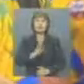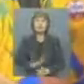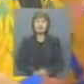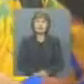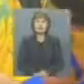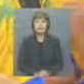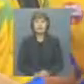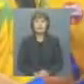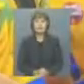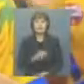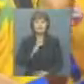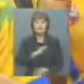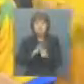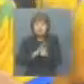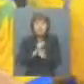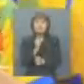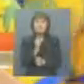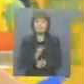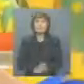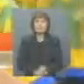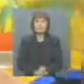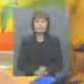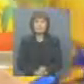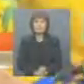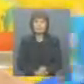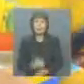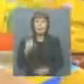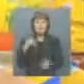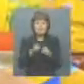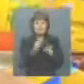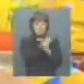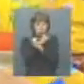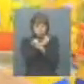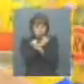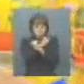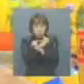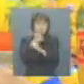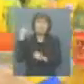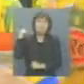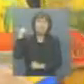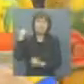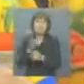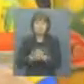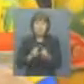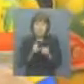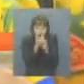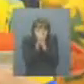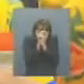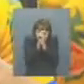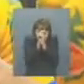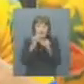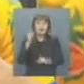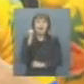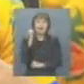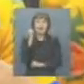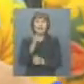ใจครับว่ามีกำแพงกั้นมีเพื่อนบังให้ก็ภูมิใจด้วยดี